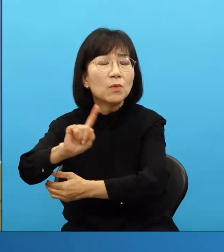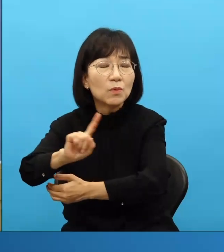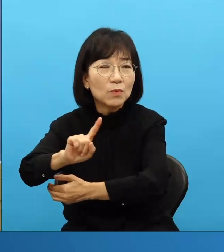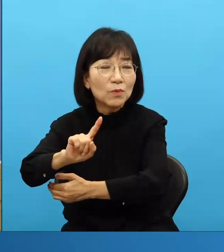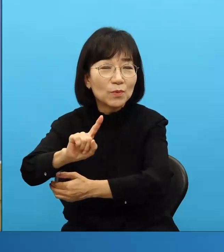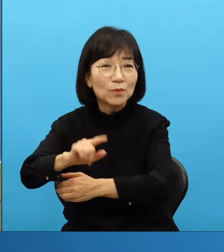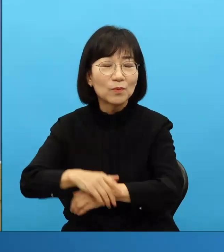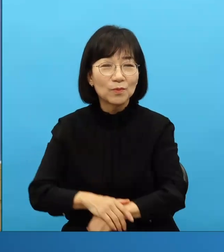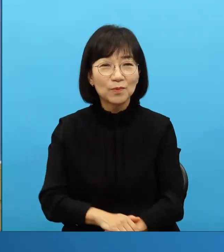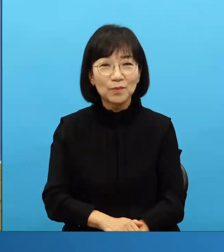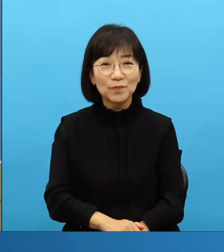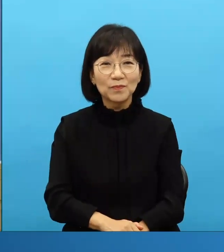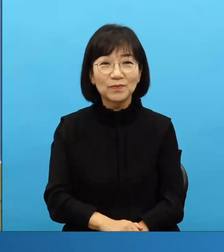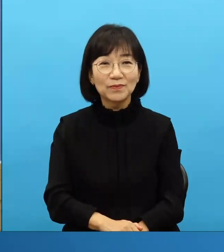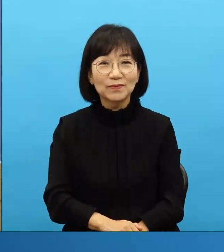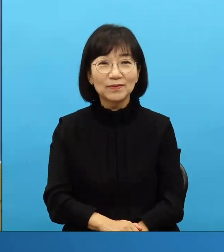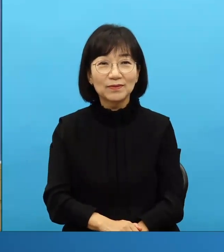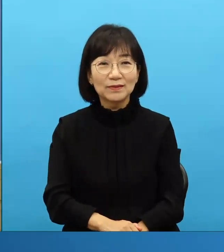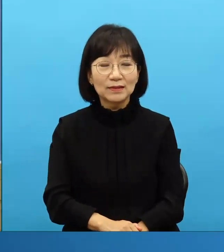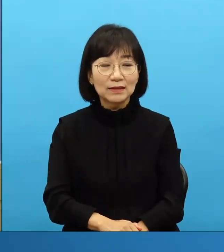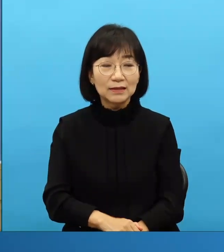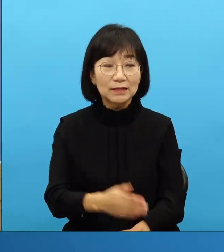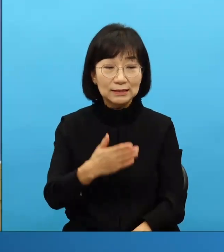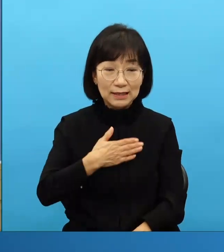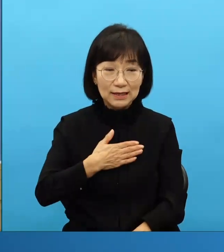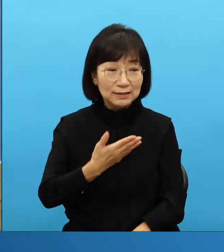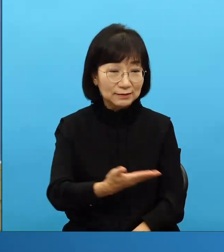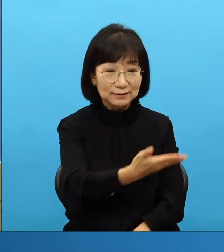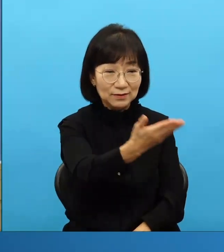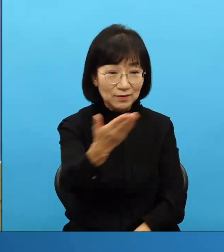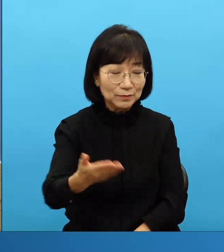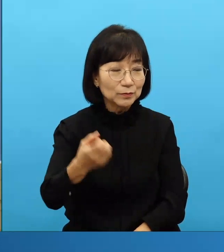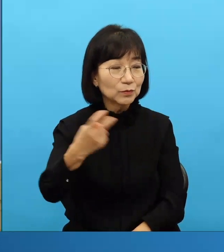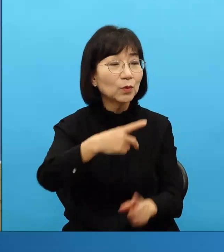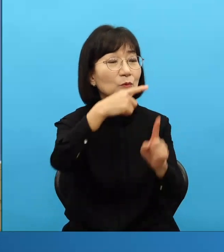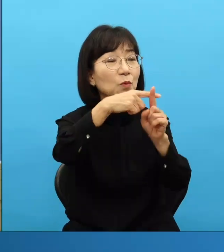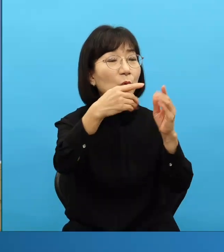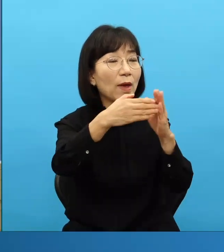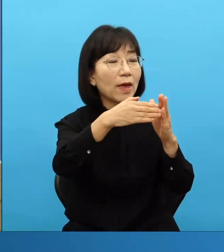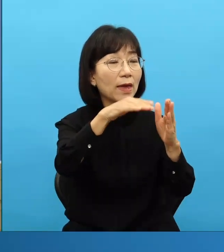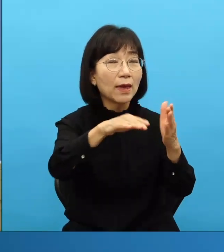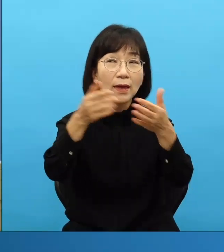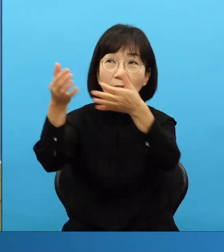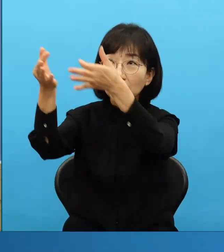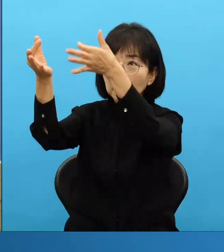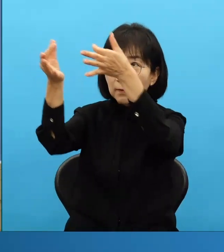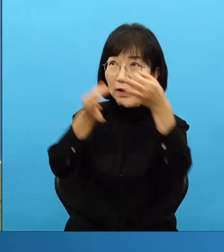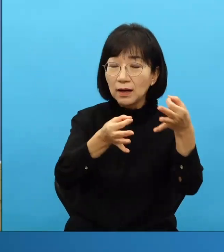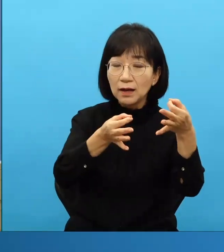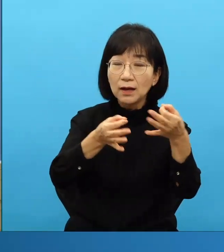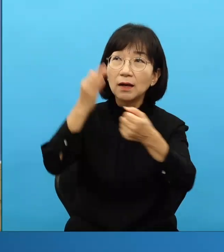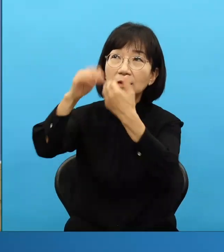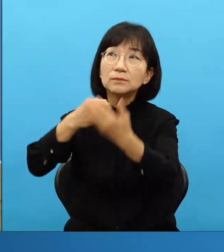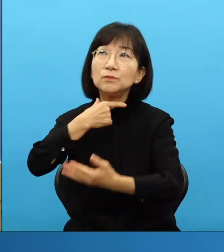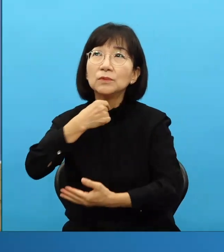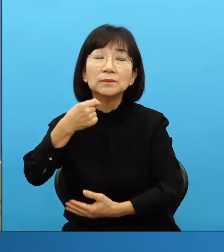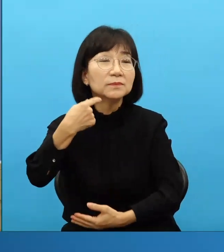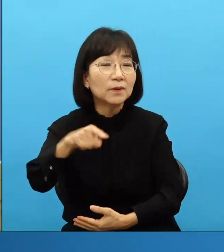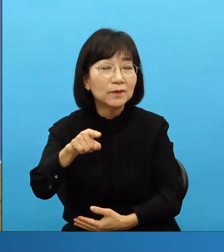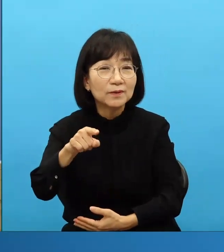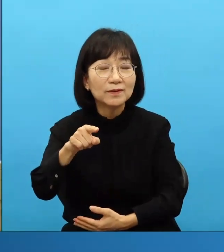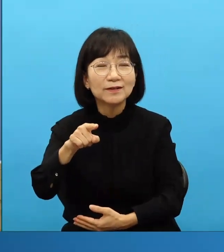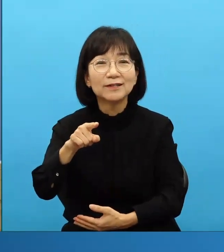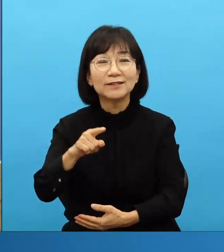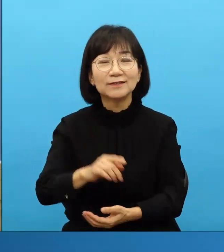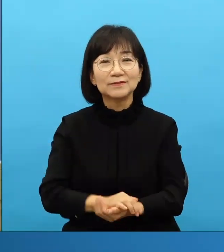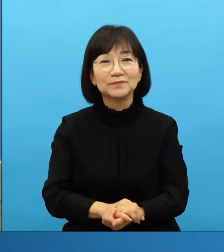God 오늘 저와 desires? 여러분을 통하여 우리 교회를 통하여 하나님이 원하시는 것이 무엇이냐? Through you and I and through our churches, what is it that God desires?